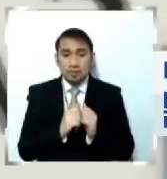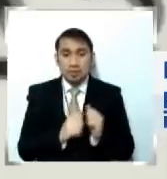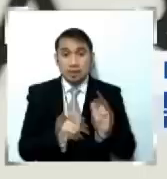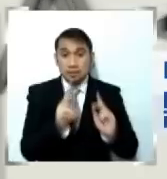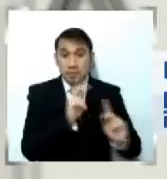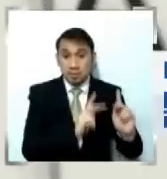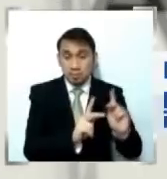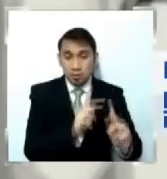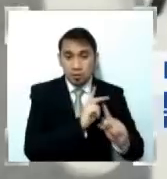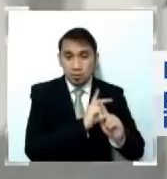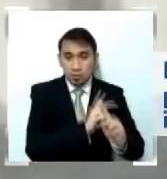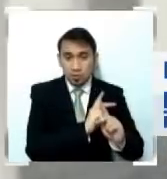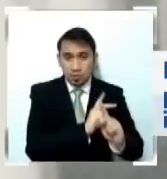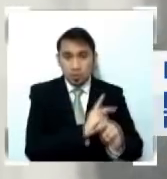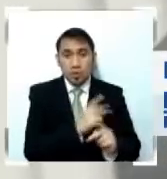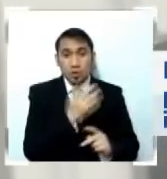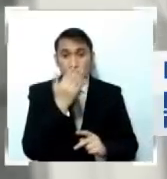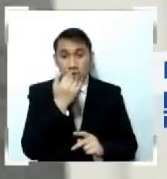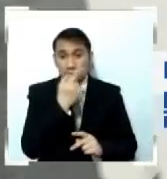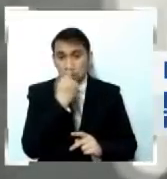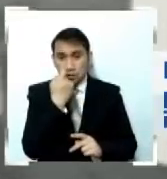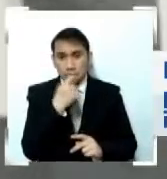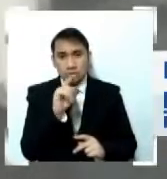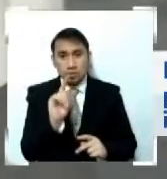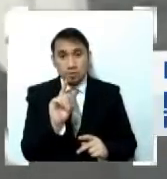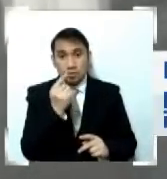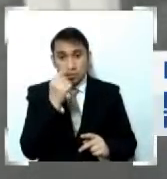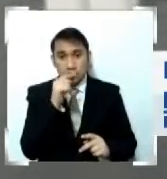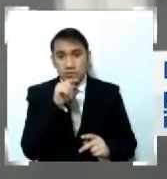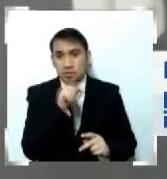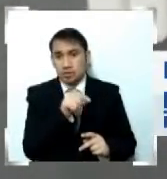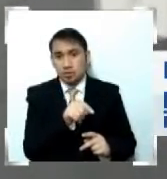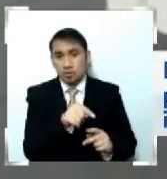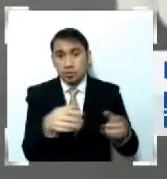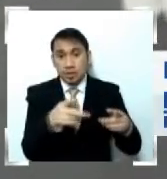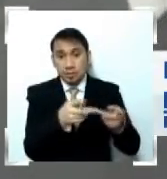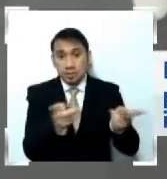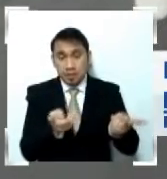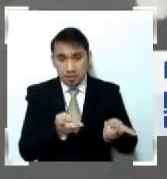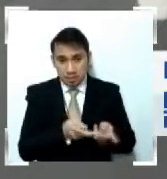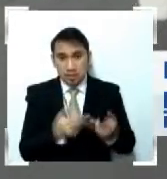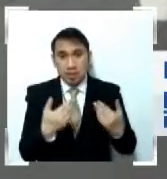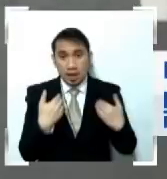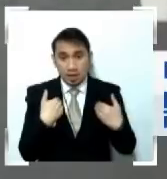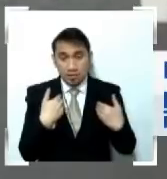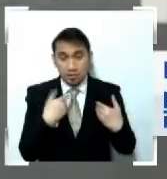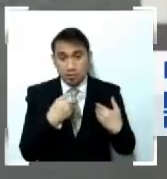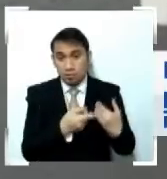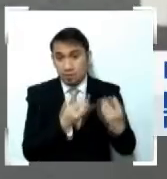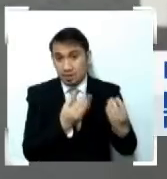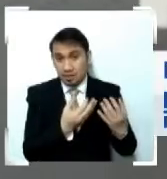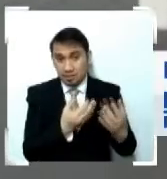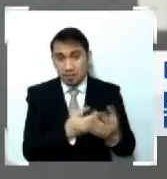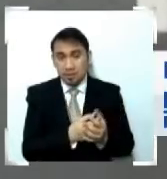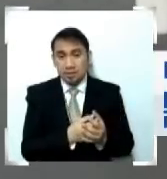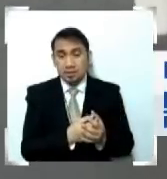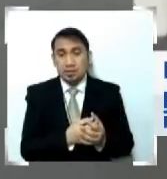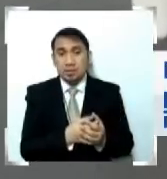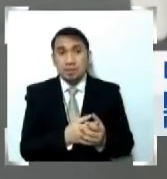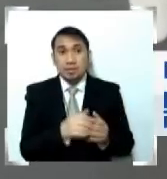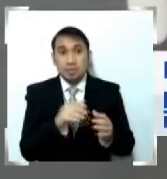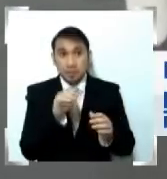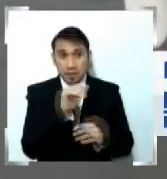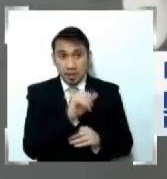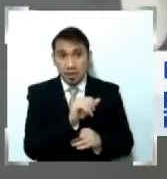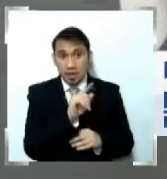ang pag-una muna sa bahagi ng populasyon na madaling kapitan ng sakit. Ginagawa na yan kung tutuusin, dahil kasunod ng A1 o frontliners